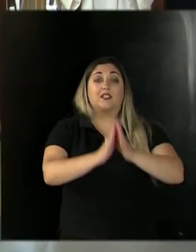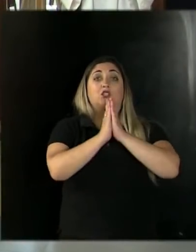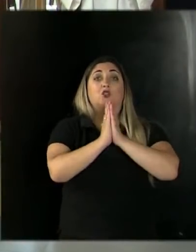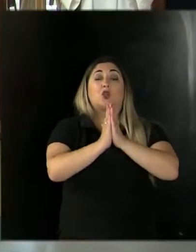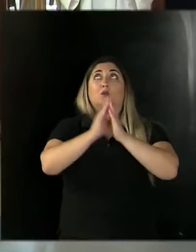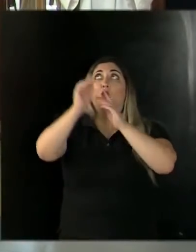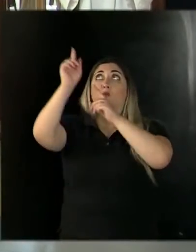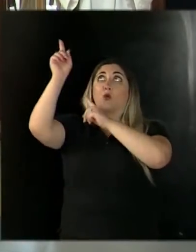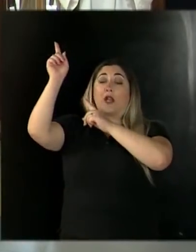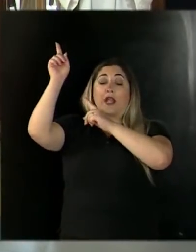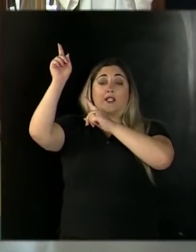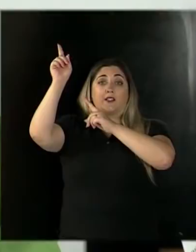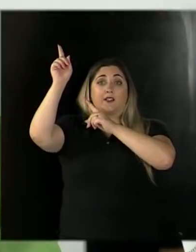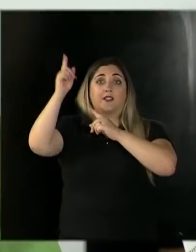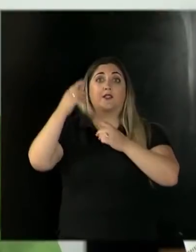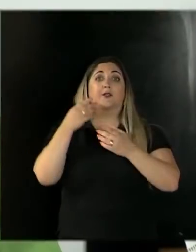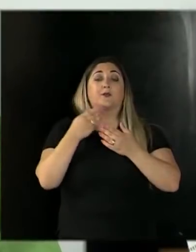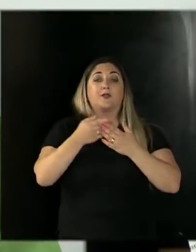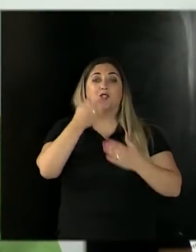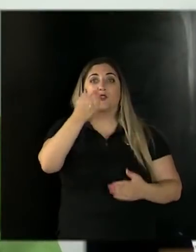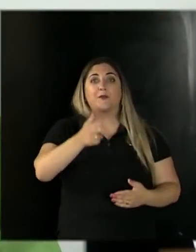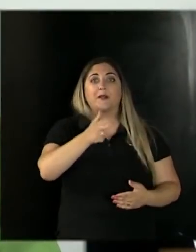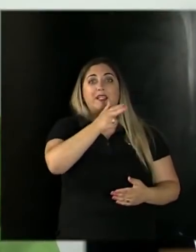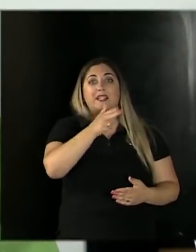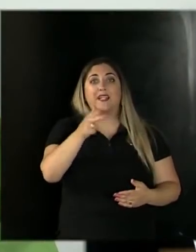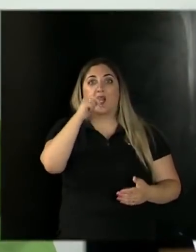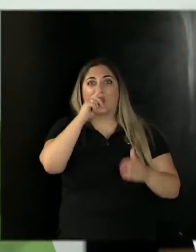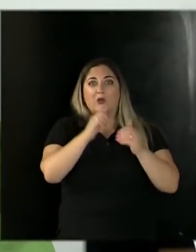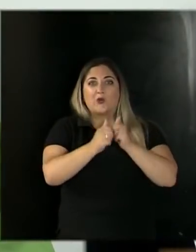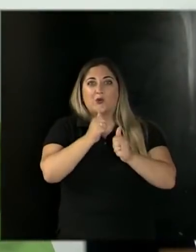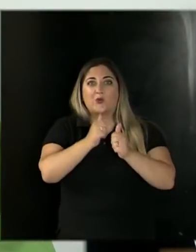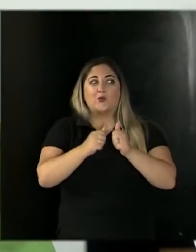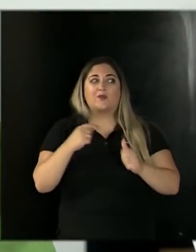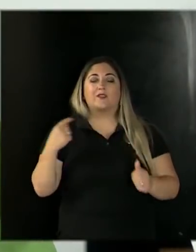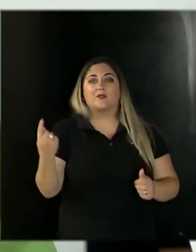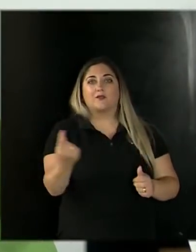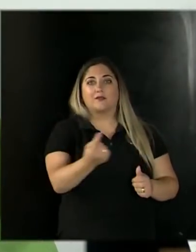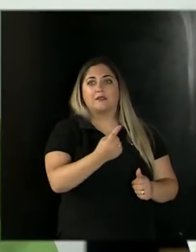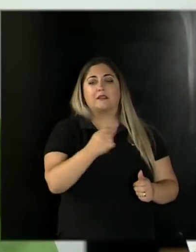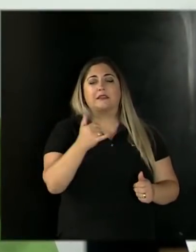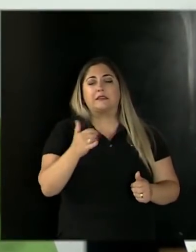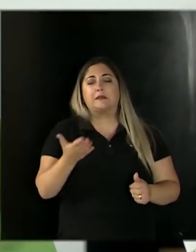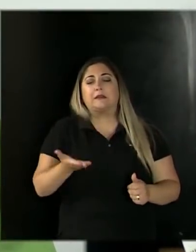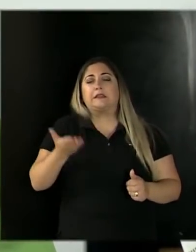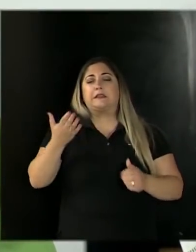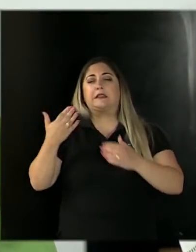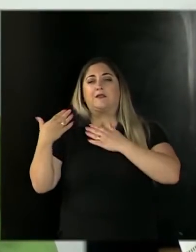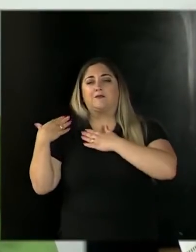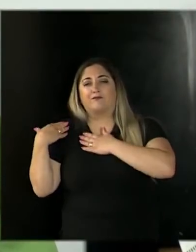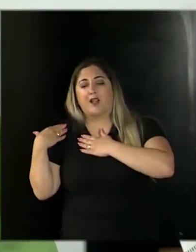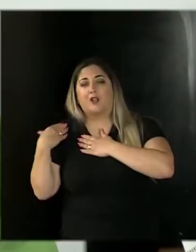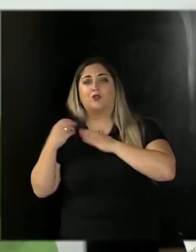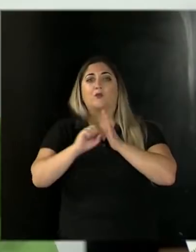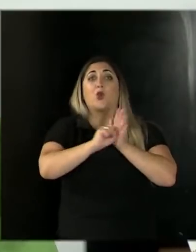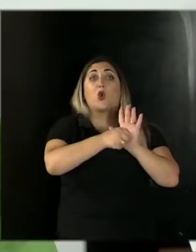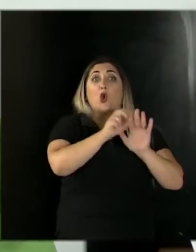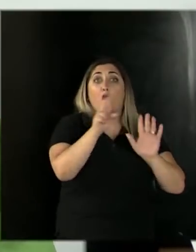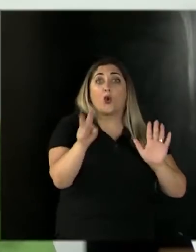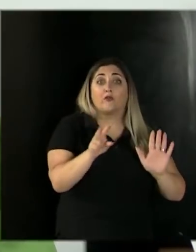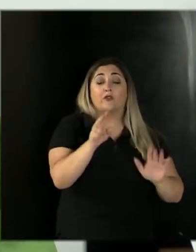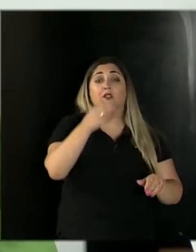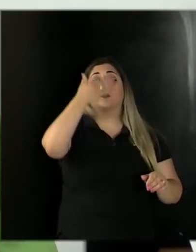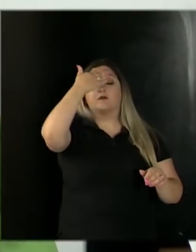Nitolbuk mulej dbirek lil ħutna mill-quta mill-pandemija COVID-19, lil morda